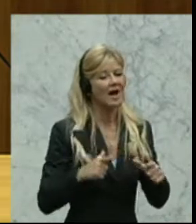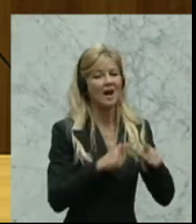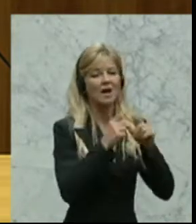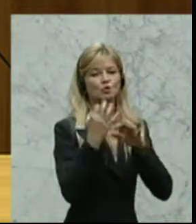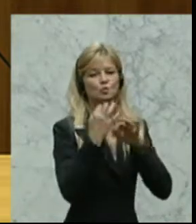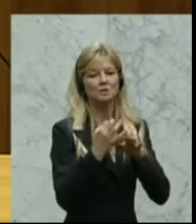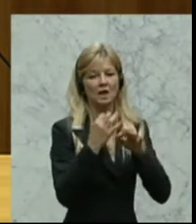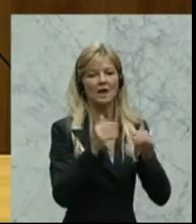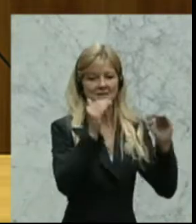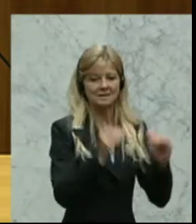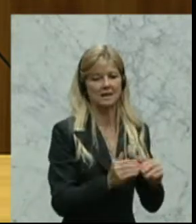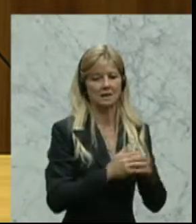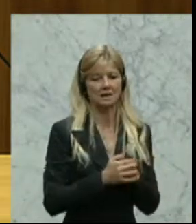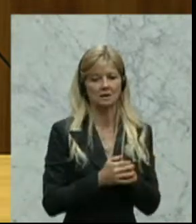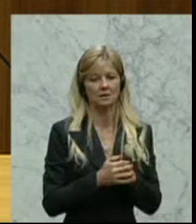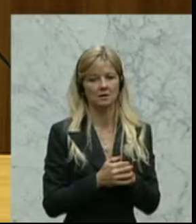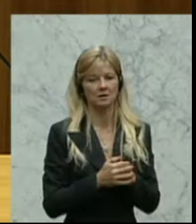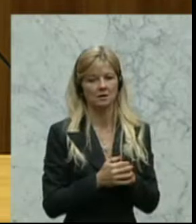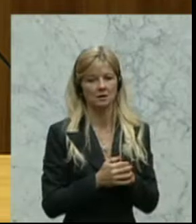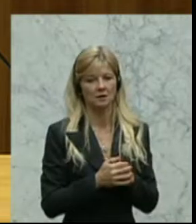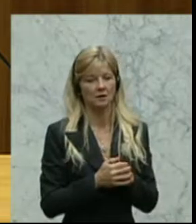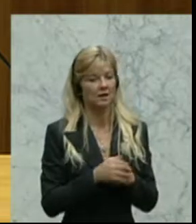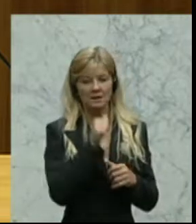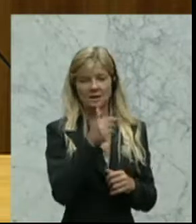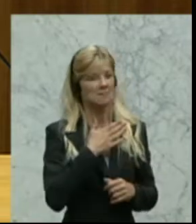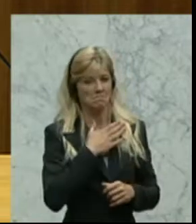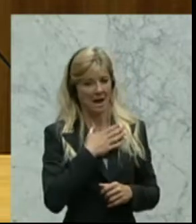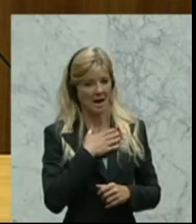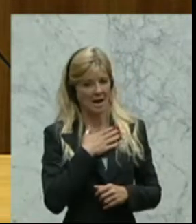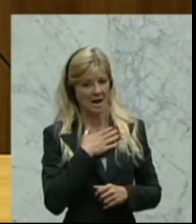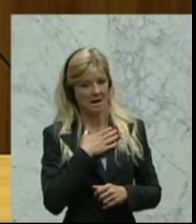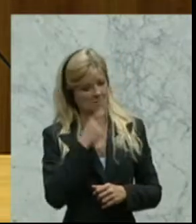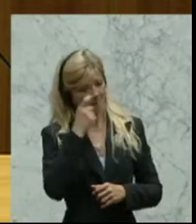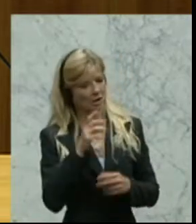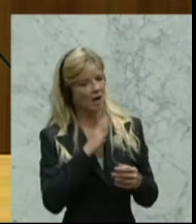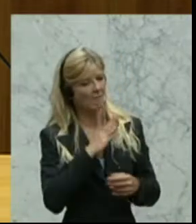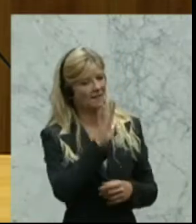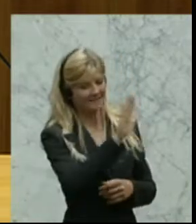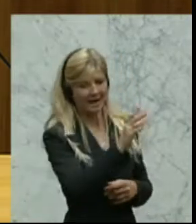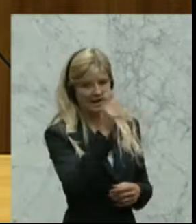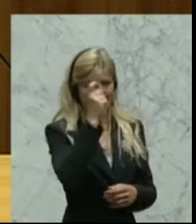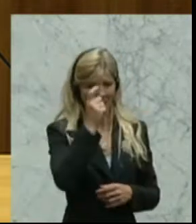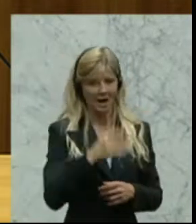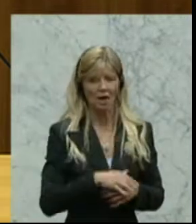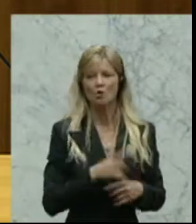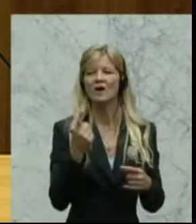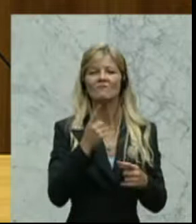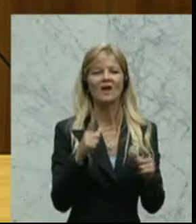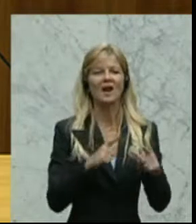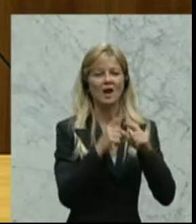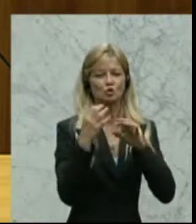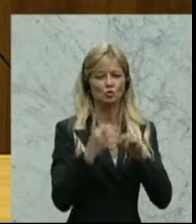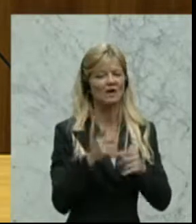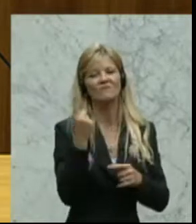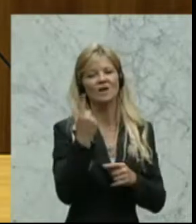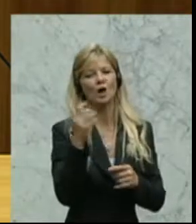in meinen Augen, in Ihren Augen sind das die gut Ausgebildeten und die Leistungsfähigen. Und wäre nur die Steuerlastung, lass uns mir die Geschichte